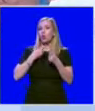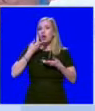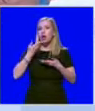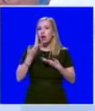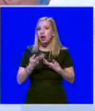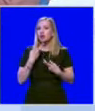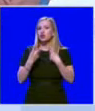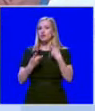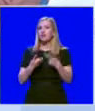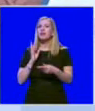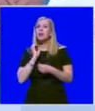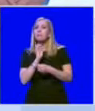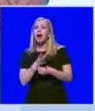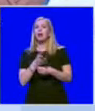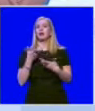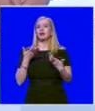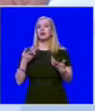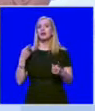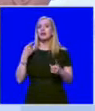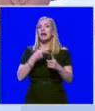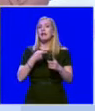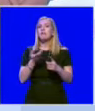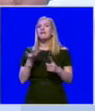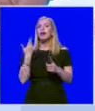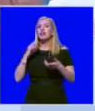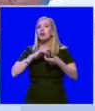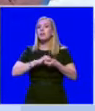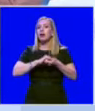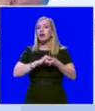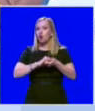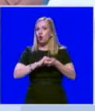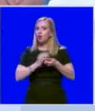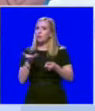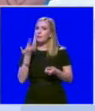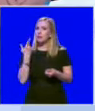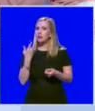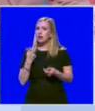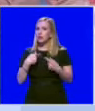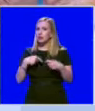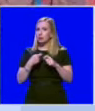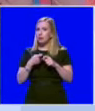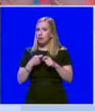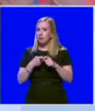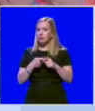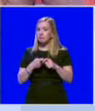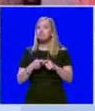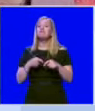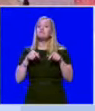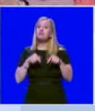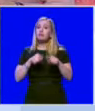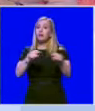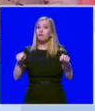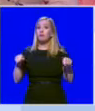нападка, която чуваме в думите ви към вашите бивши коалиционни партньори. Няколко пъти го направихте преди малко. Вие днес в зала